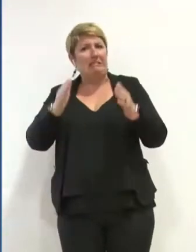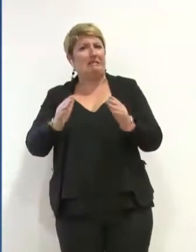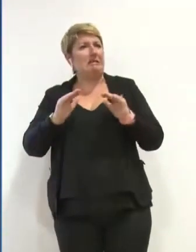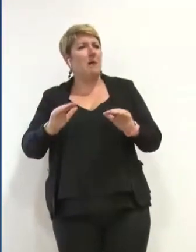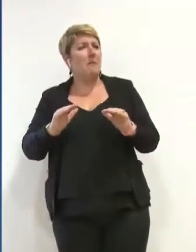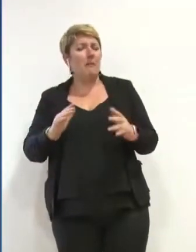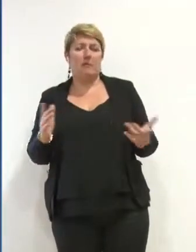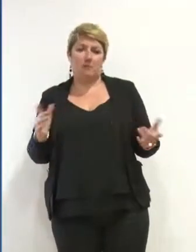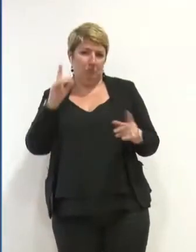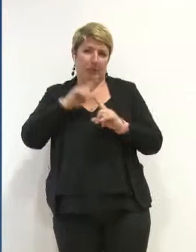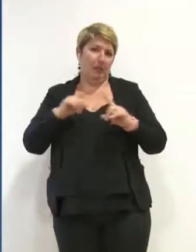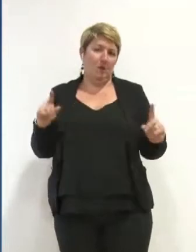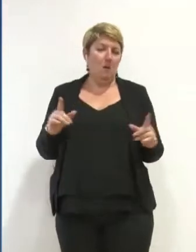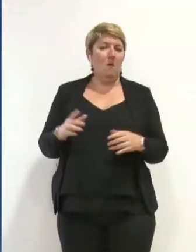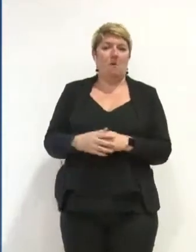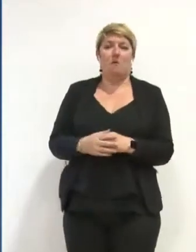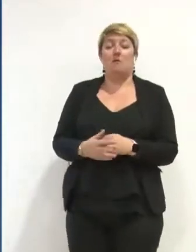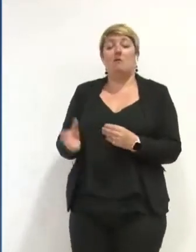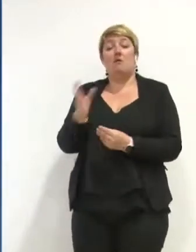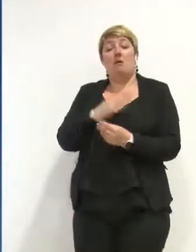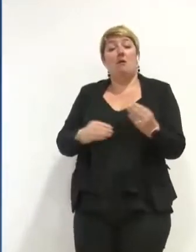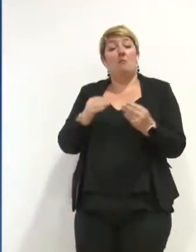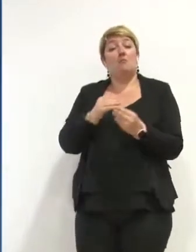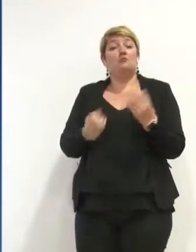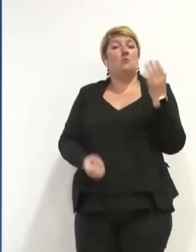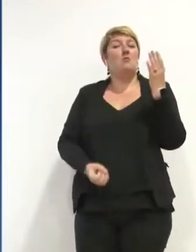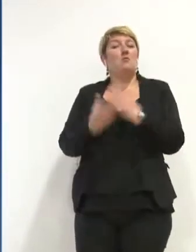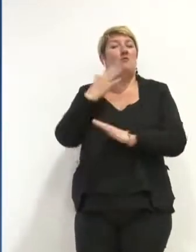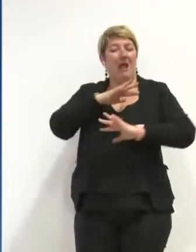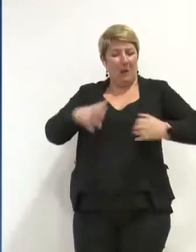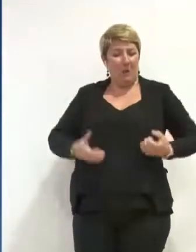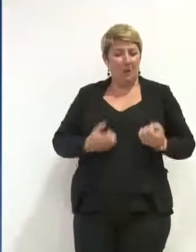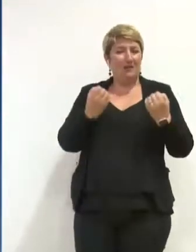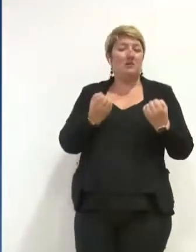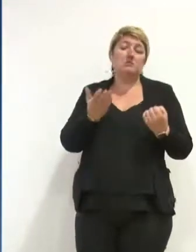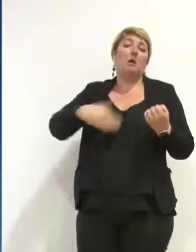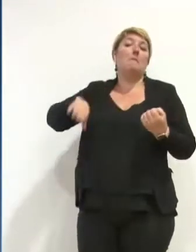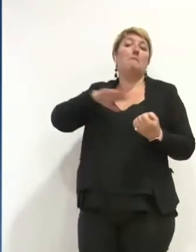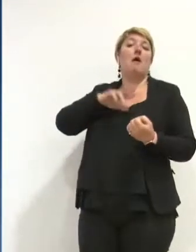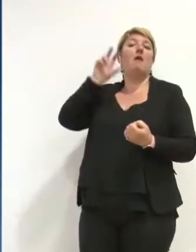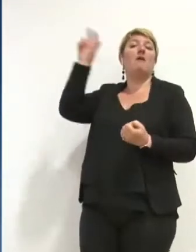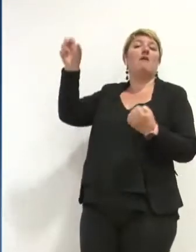nouveaux périmètres liés au transfert des compétences à la métropole n'ont jamais été